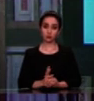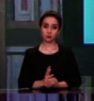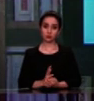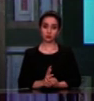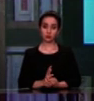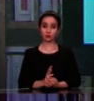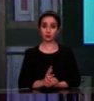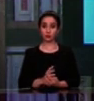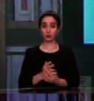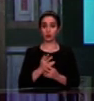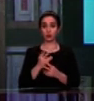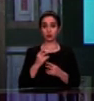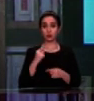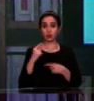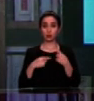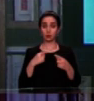Navbatdagi